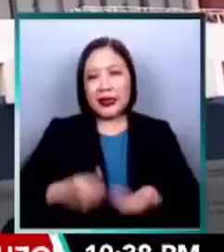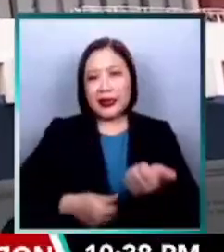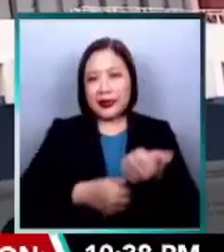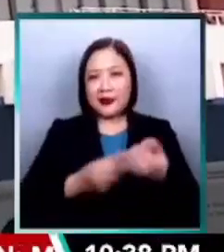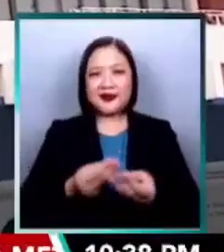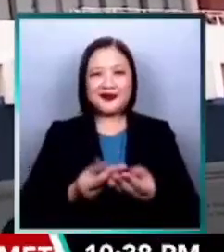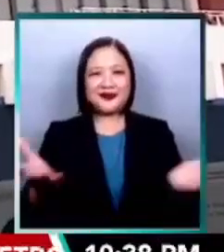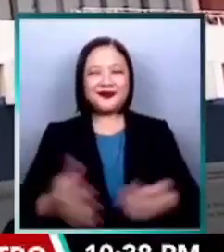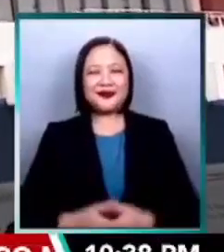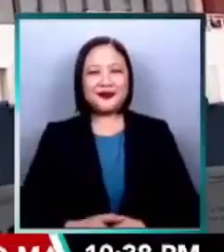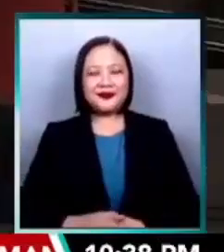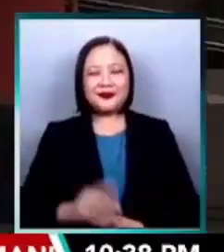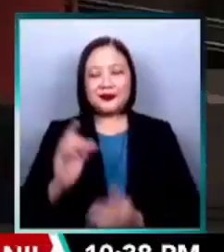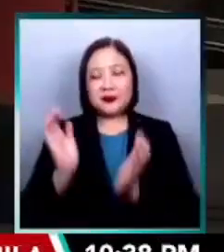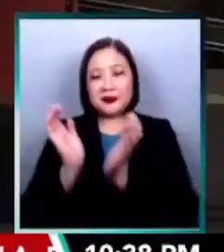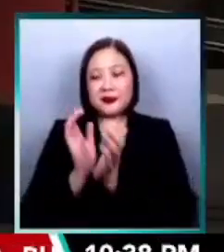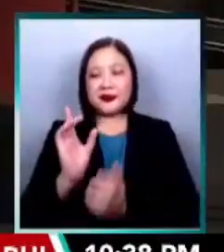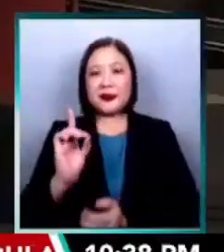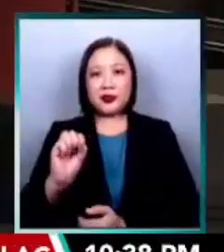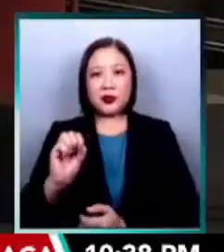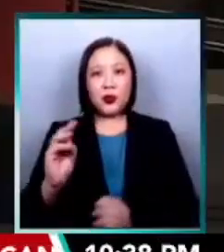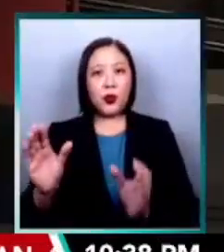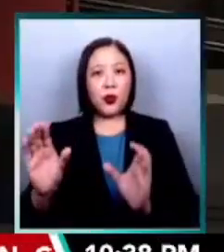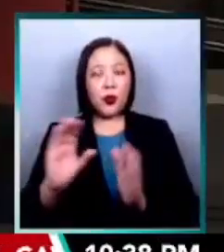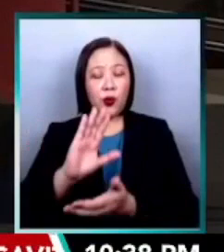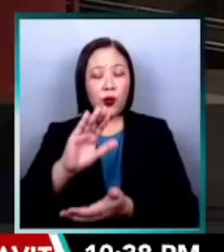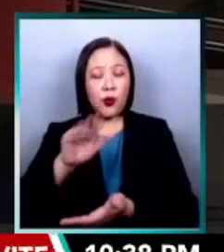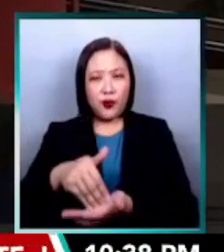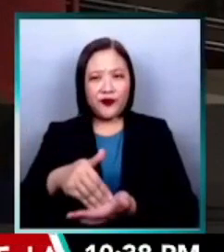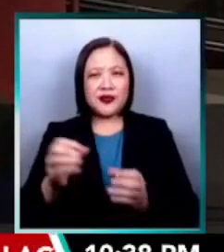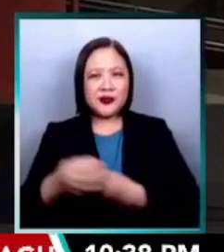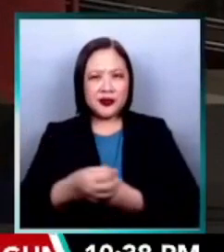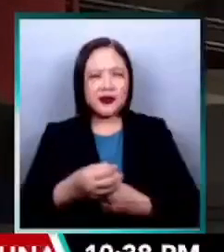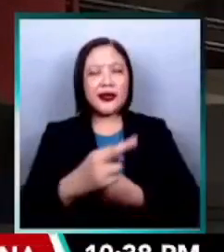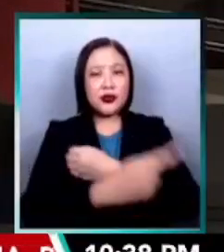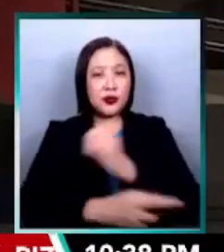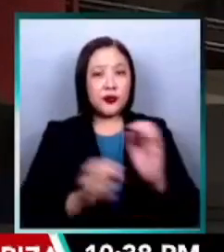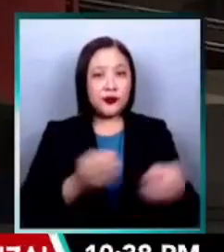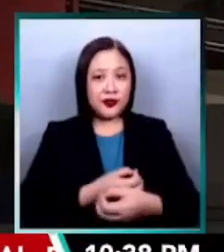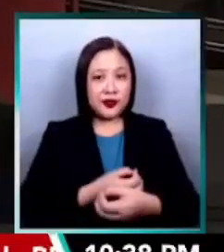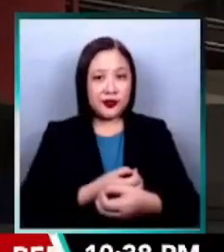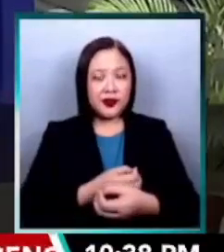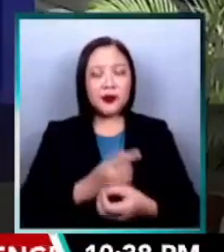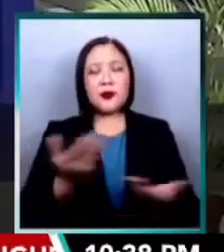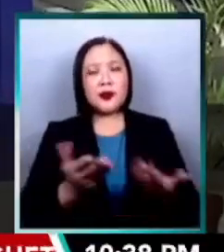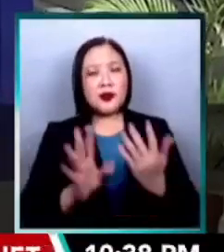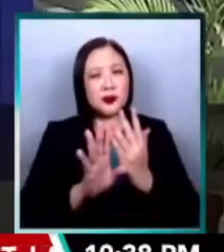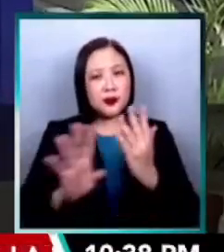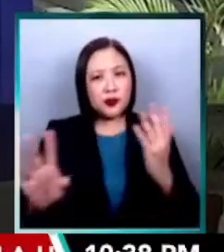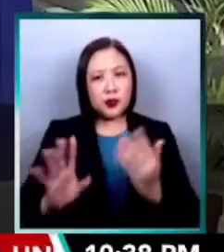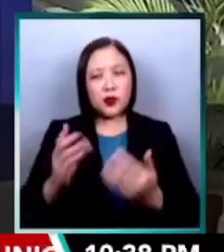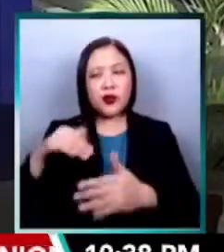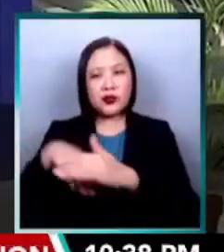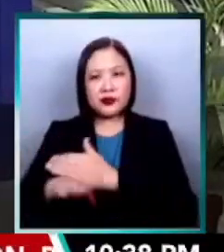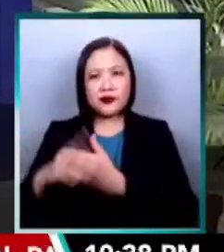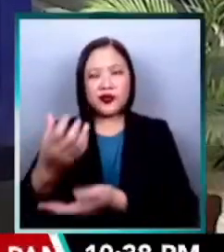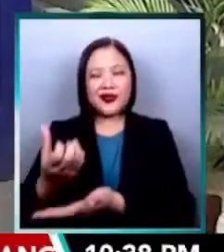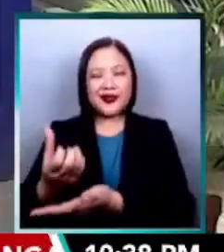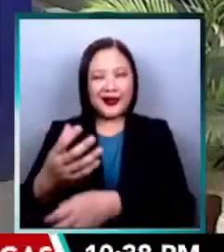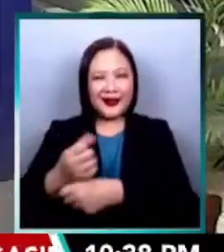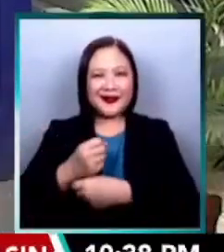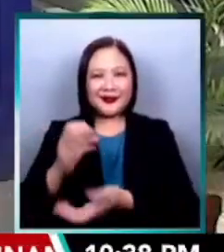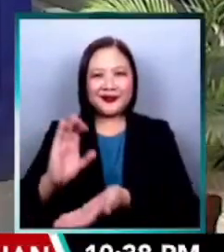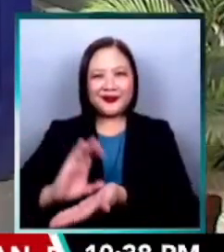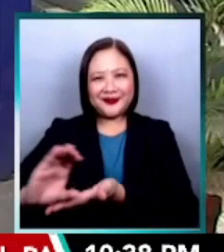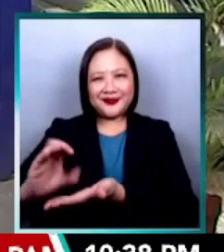ng DSWD Central Office at ng regional offices nito ang pipilahan ng mga mag-walk-in para sa cash assistance. Pero